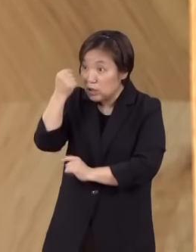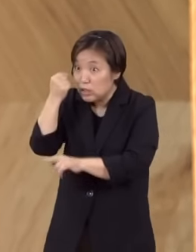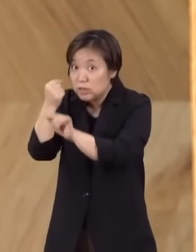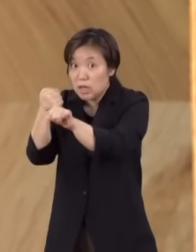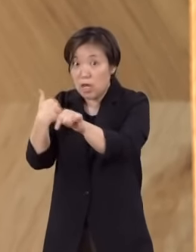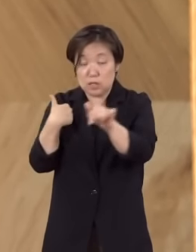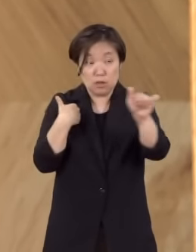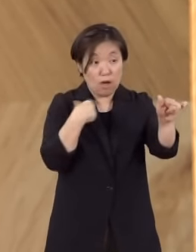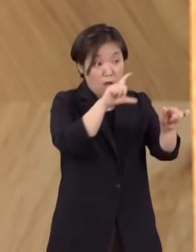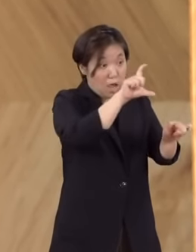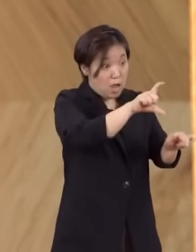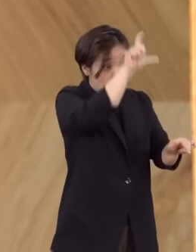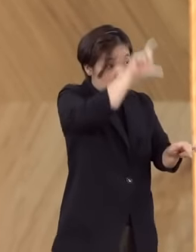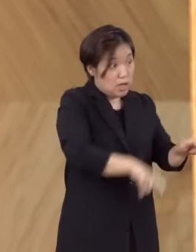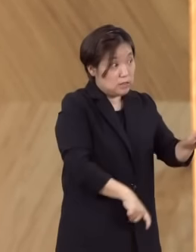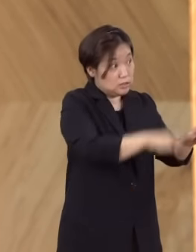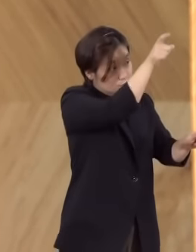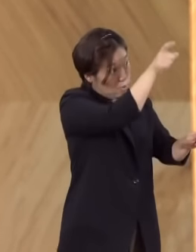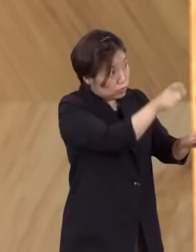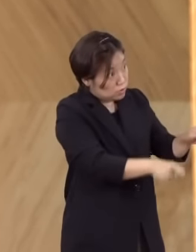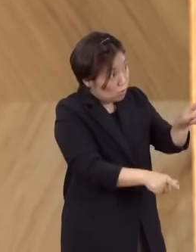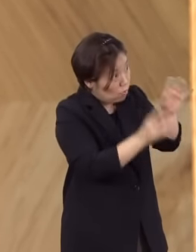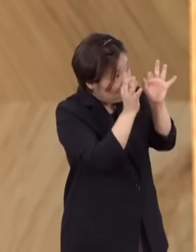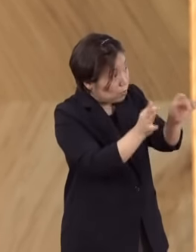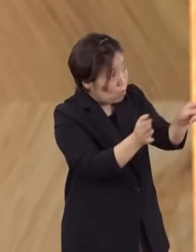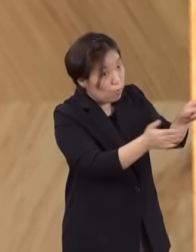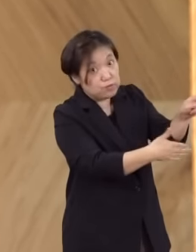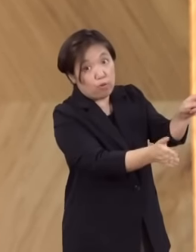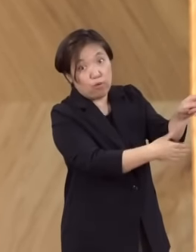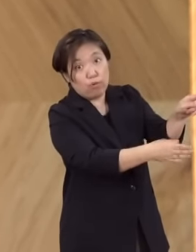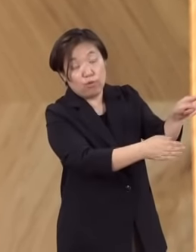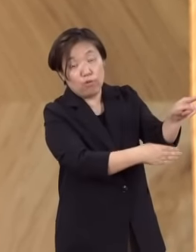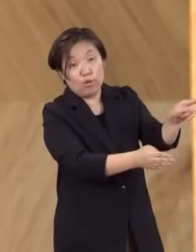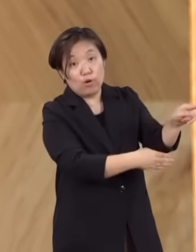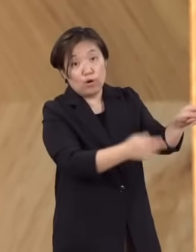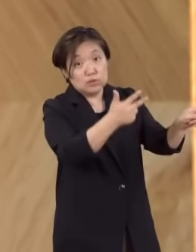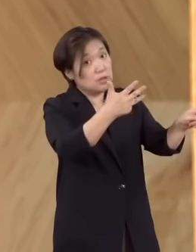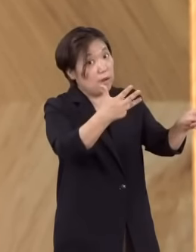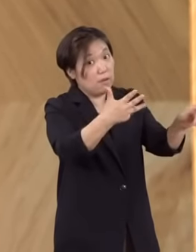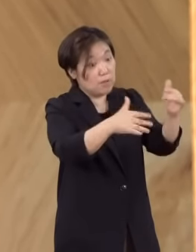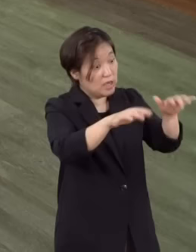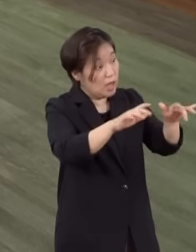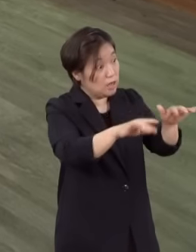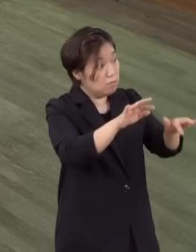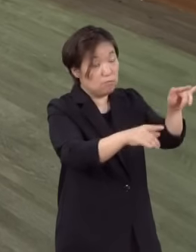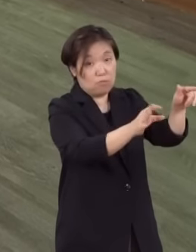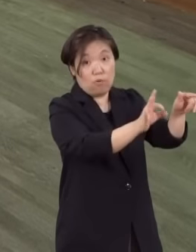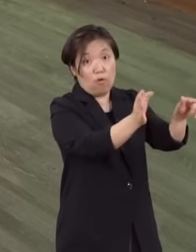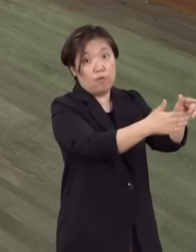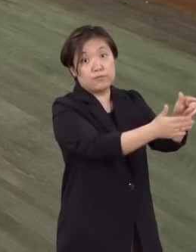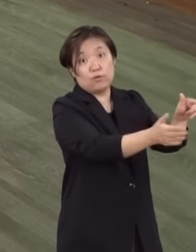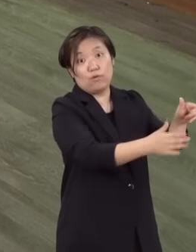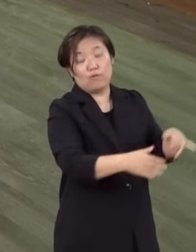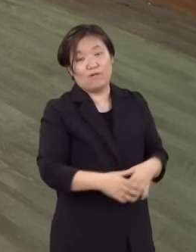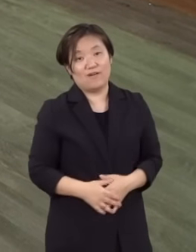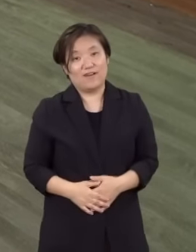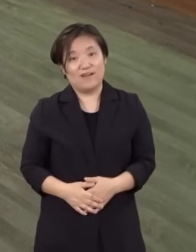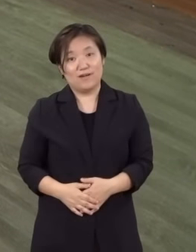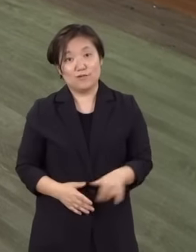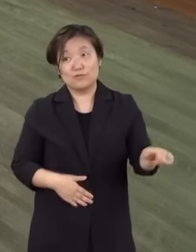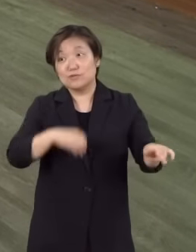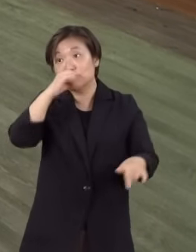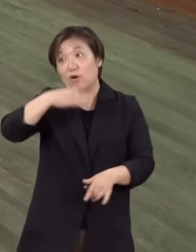다운로드 받았는데 분명히 78만 원 결제한 걸로 확인이 됐는데 실제로는 돈이 안 나갔다는